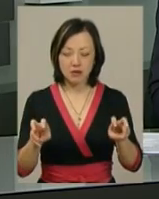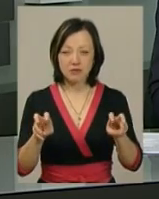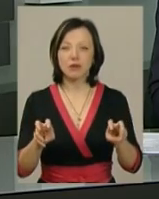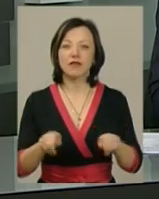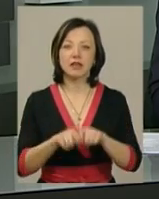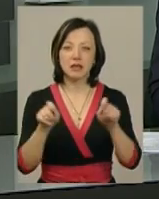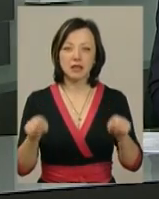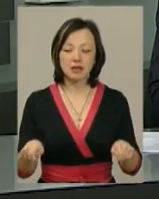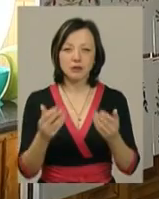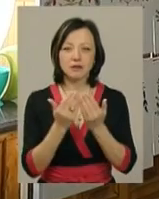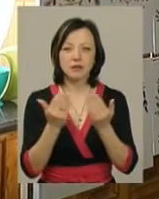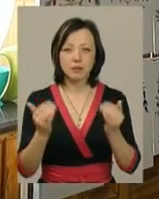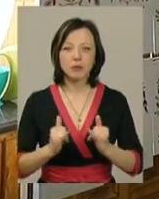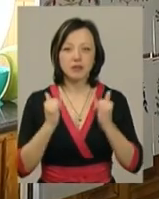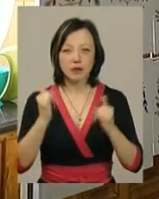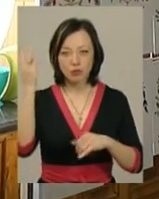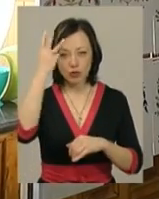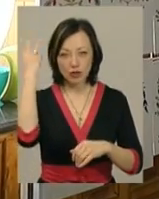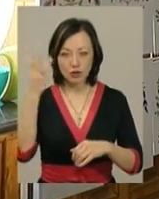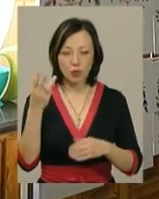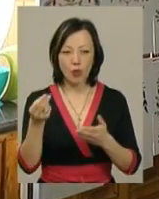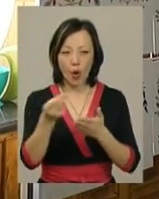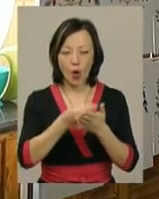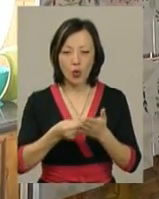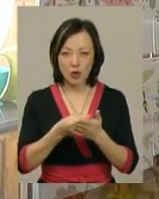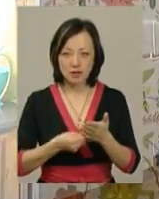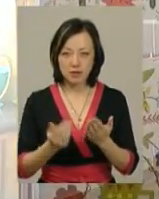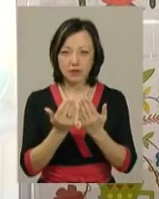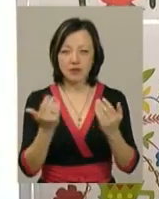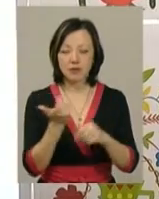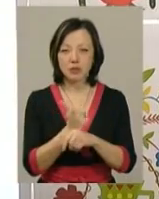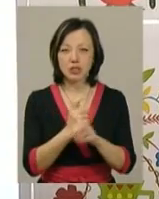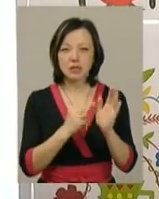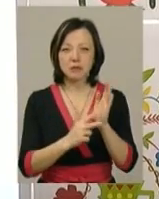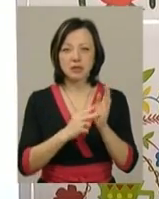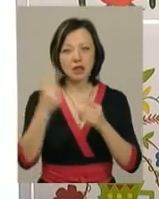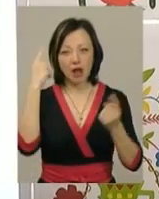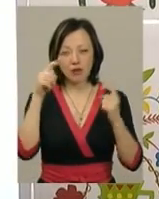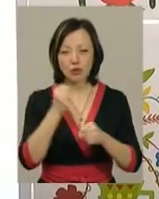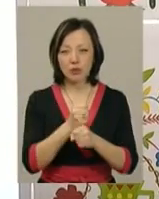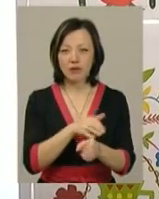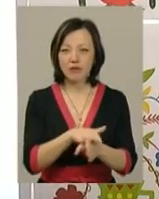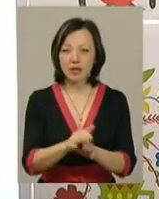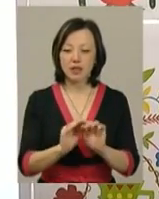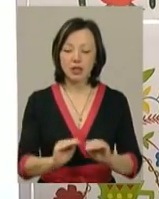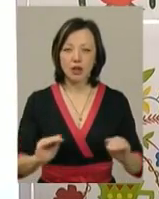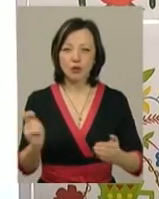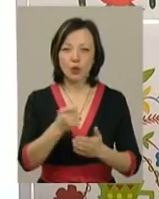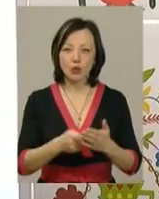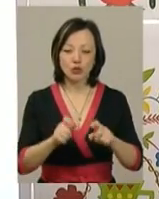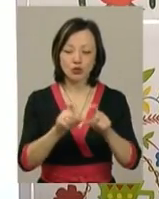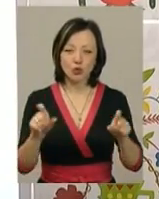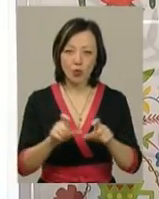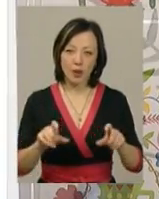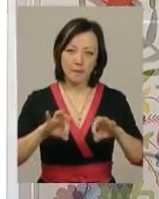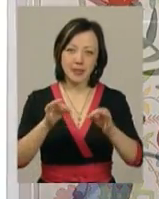мистецтв відкриється виставка, присвячена подільському розпису. В експозиції більше 70 авторських робіт, виконані в дитячих художніх школах і